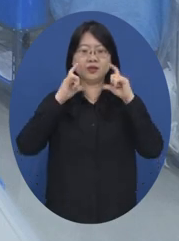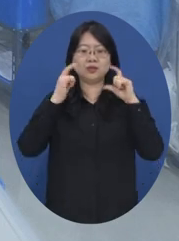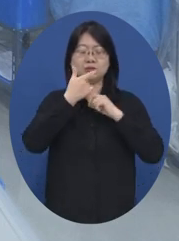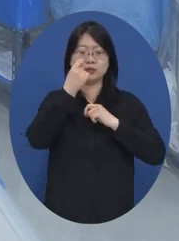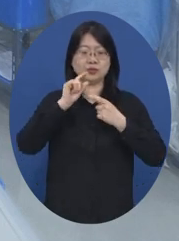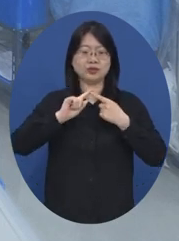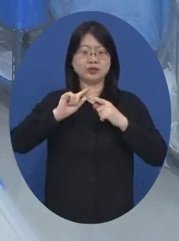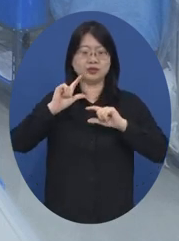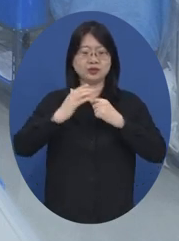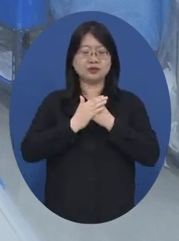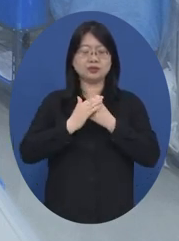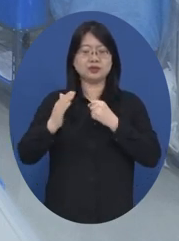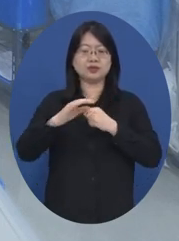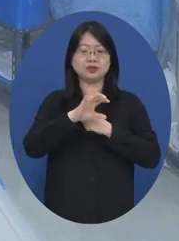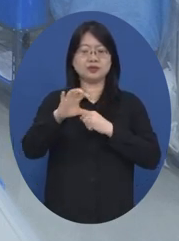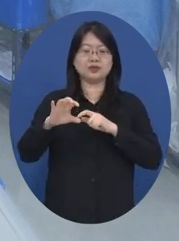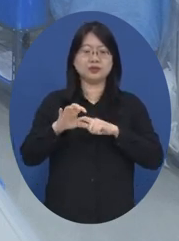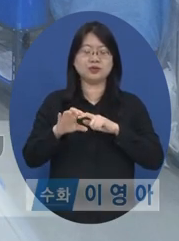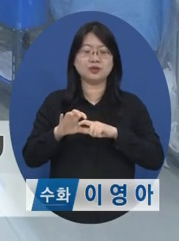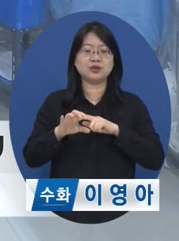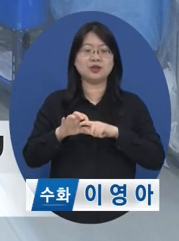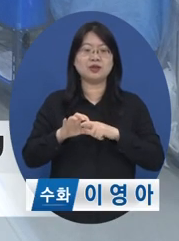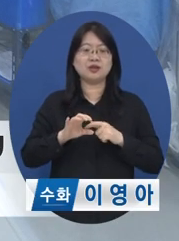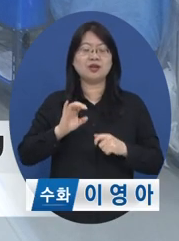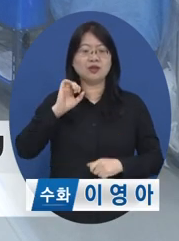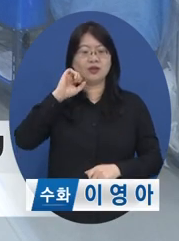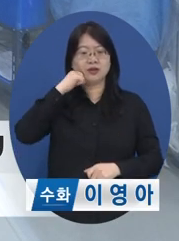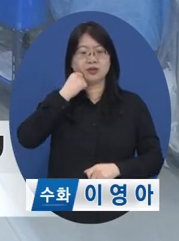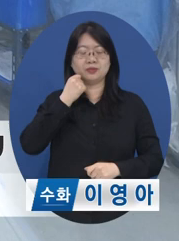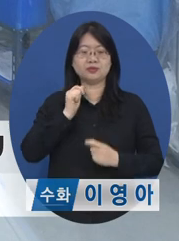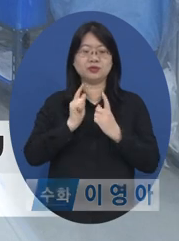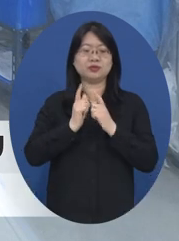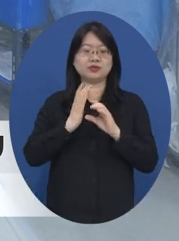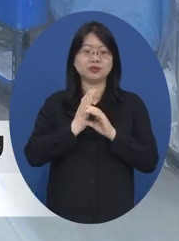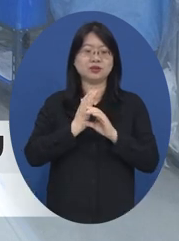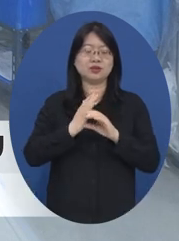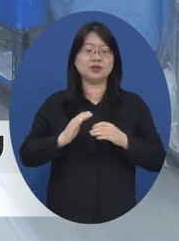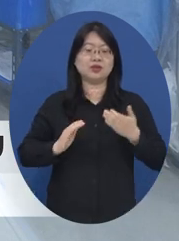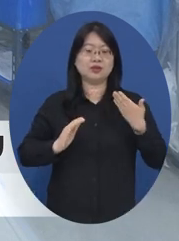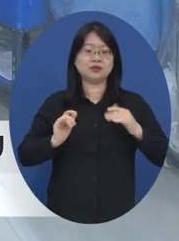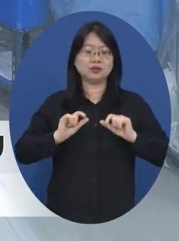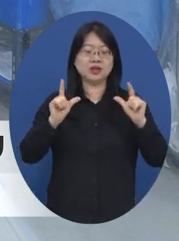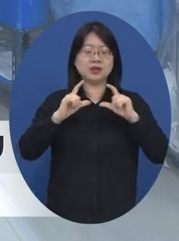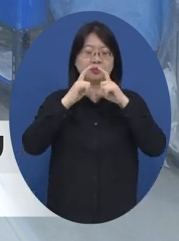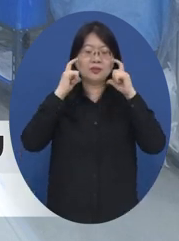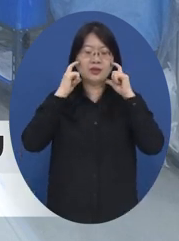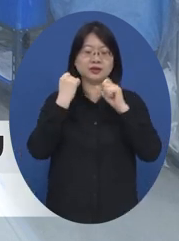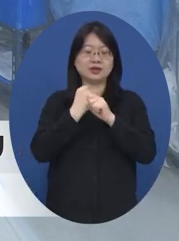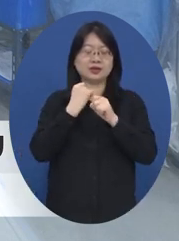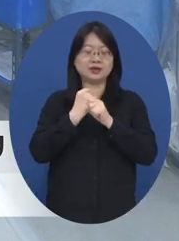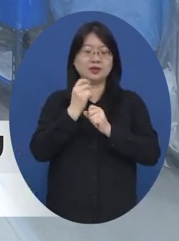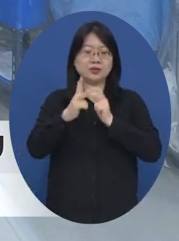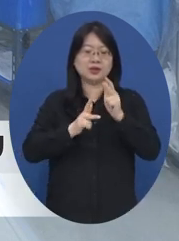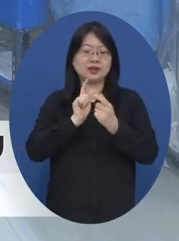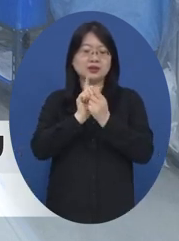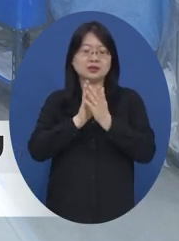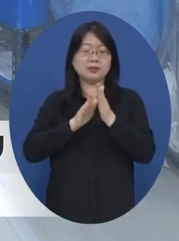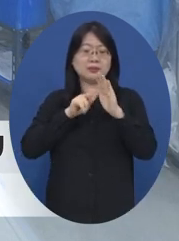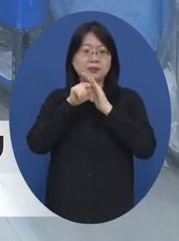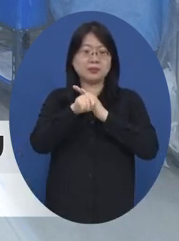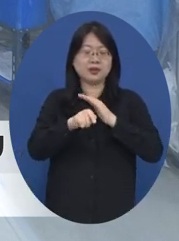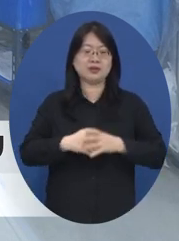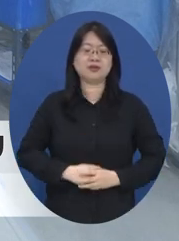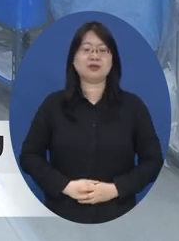마스크 부족 현상으로 곳곳에서 애를 먹고 있습니다 사태 해결에 위해 이재명 경기도지사가 9일 돈의 마스크 생산